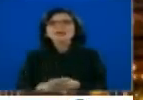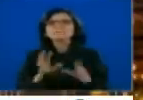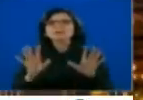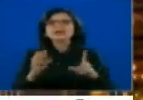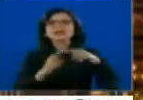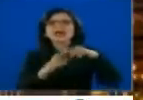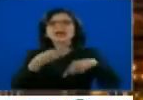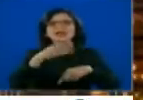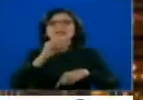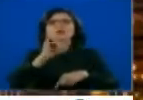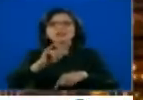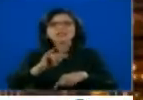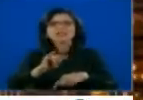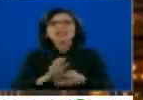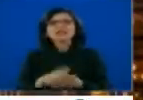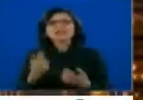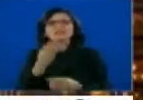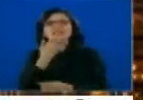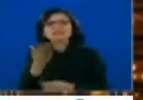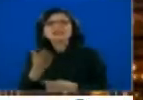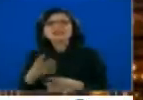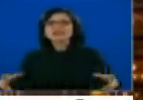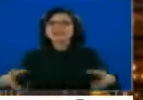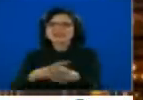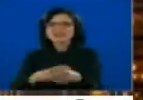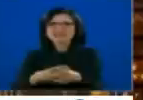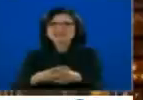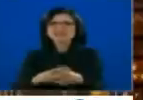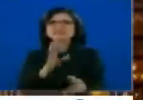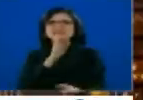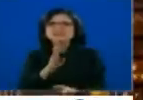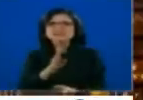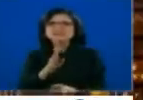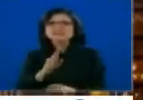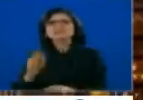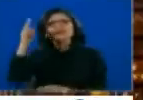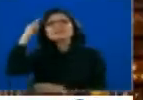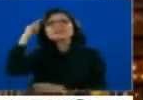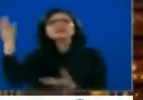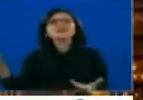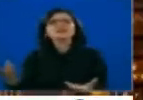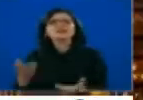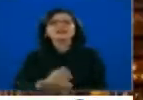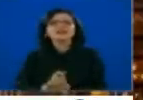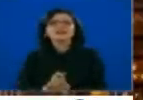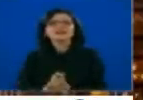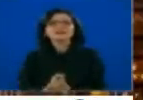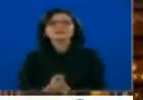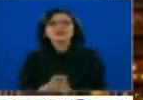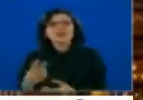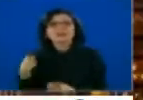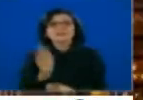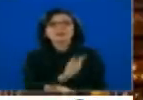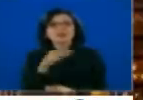hari ini masih mempertanyakan integritas dan konsistensi beliau sebagai pemimpin dan tentunya kami berdua